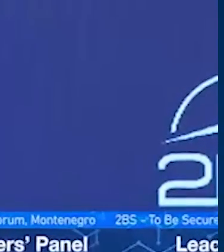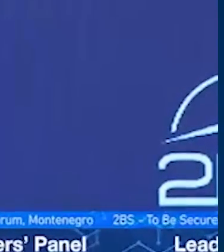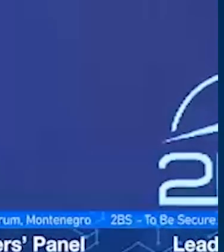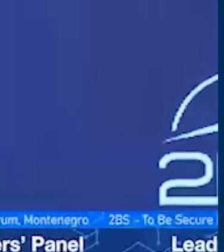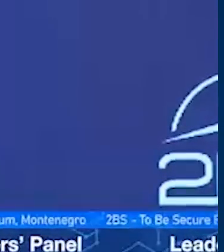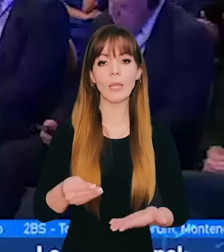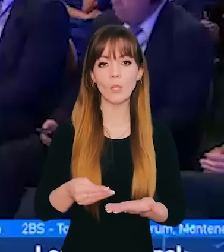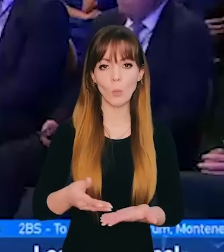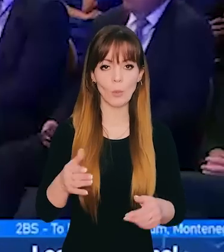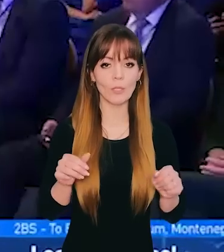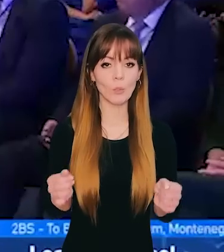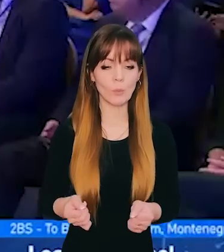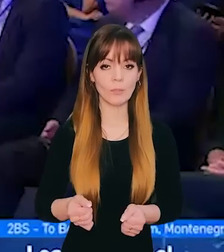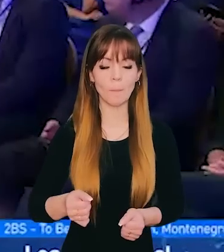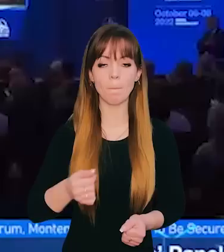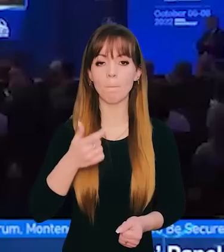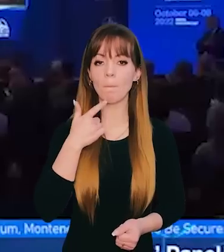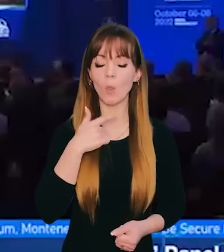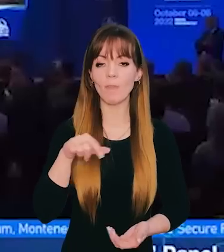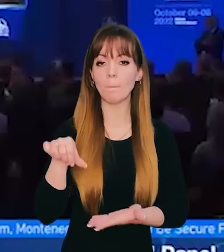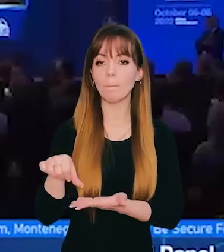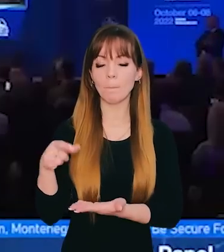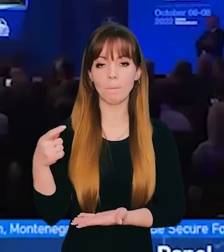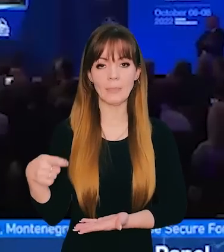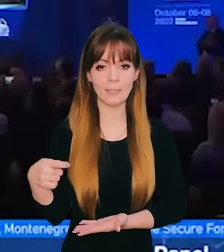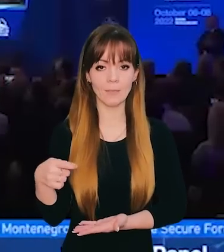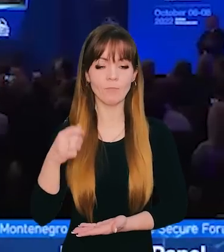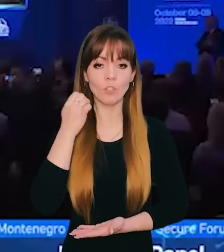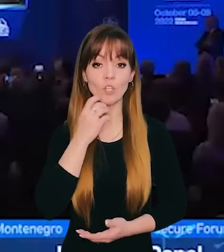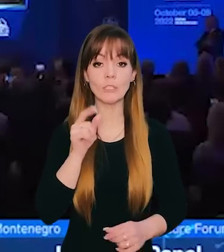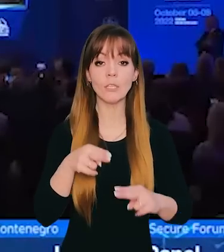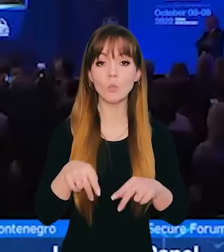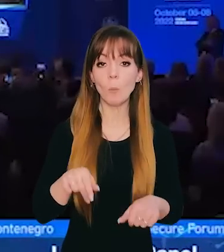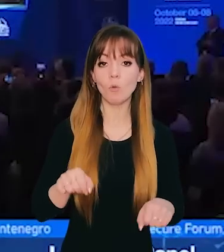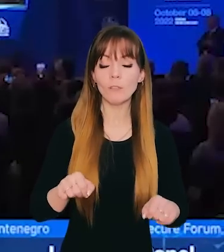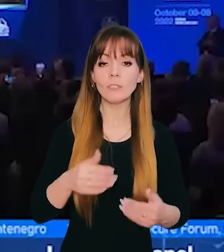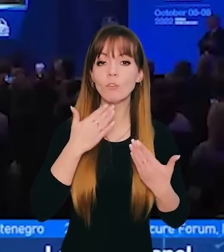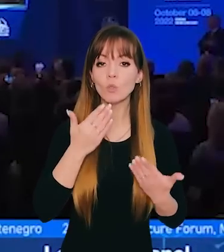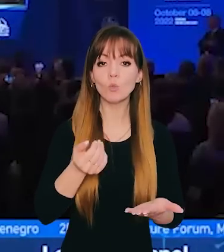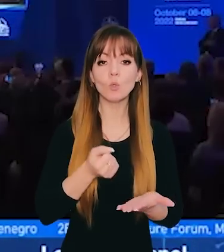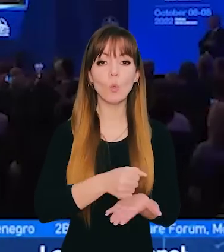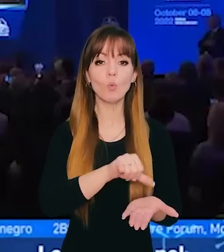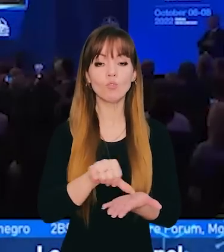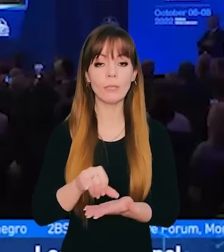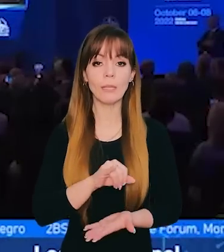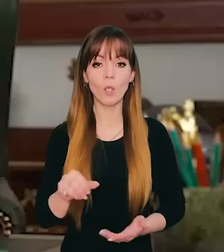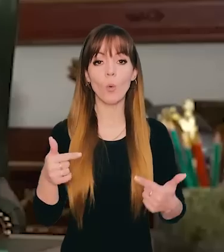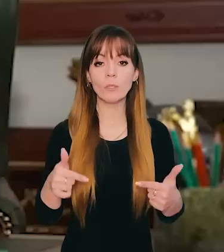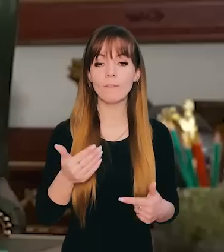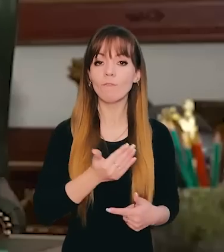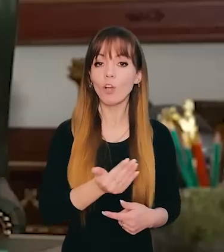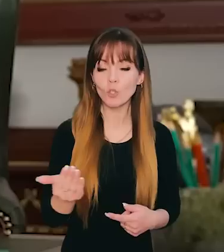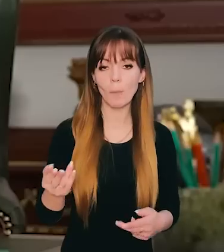його є дорогі друзі Панова президент вдячність за цю можливість звернутись до учасників і гостей